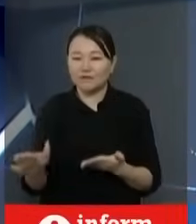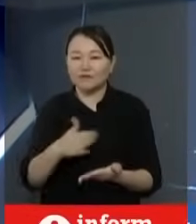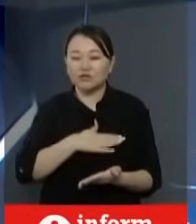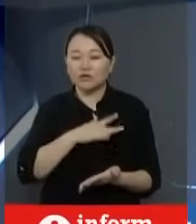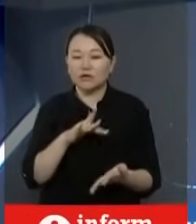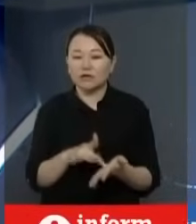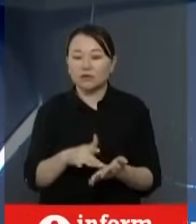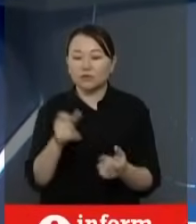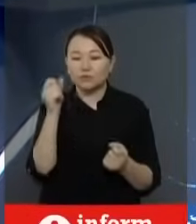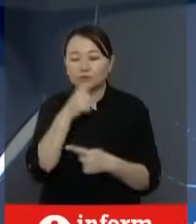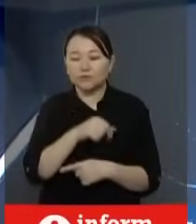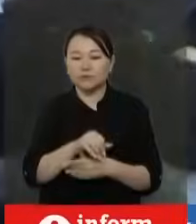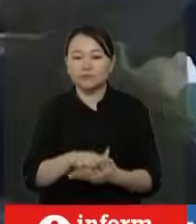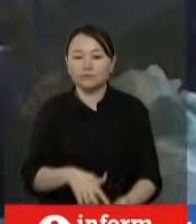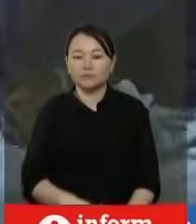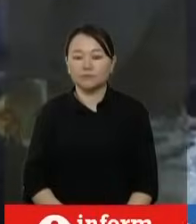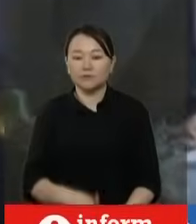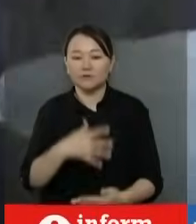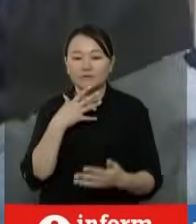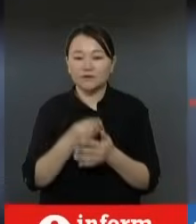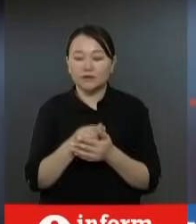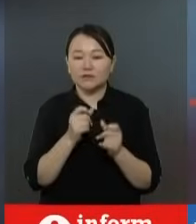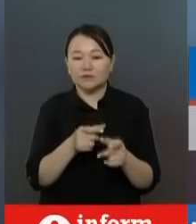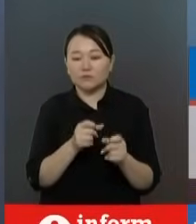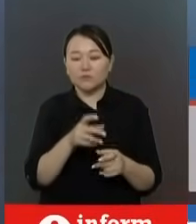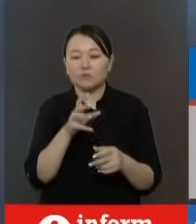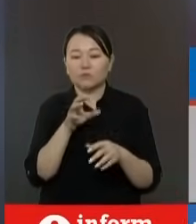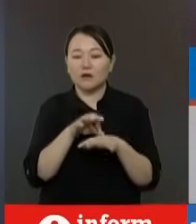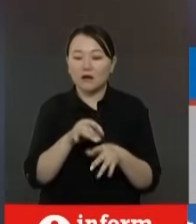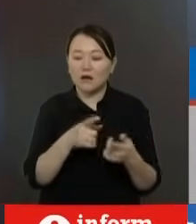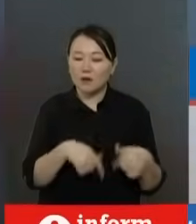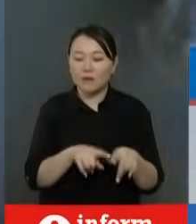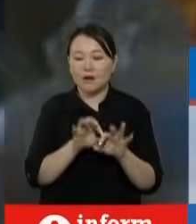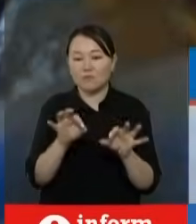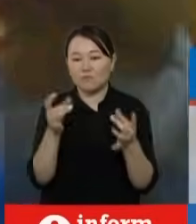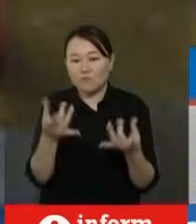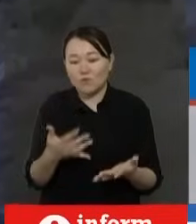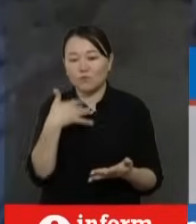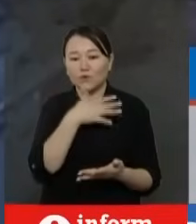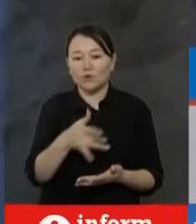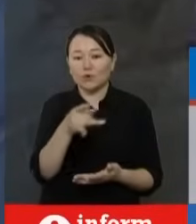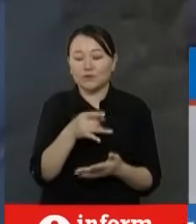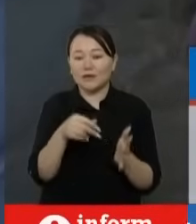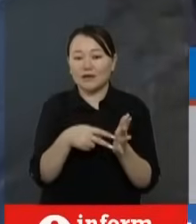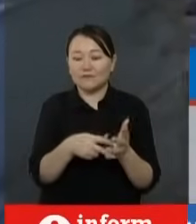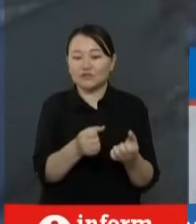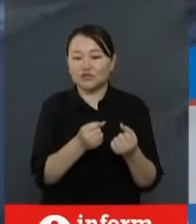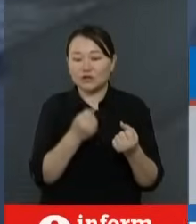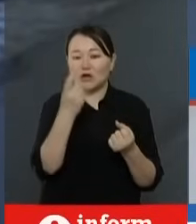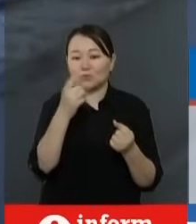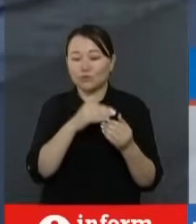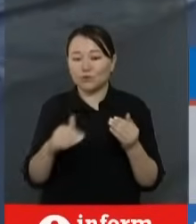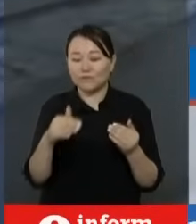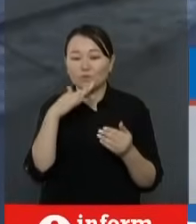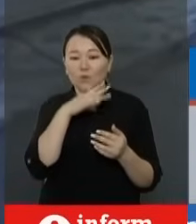узнавала Людмила Батюшкина. Свои запросы мусоровывозящие компании объясняют просто. Во многих регионах тарифы держатся на одном уровне уже